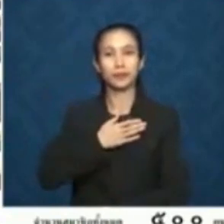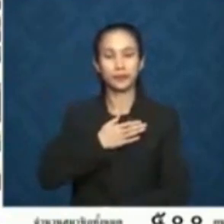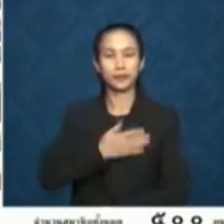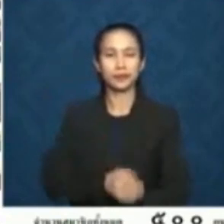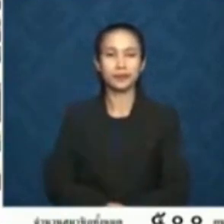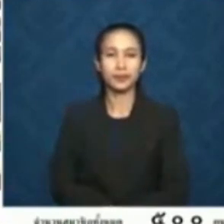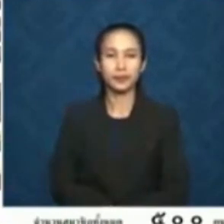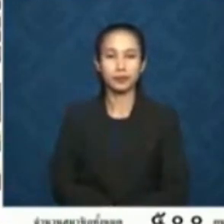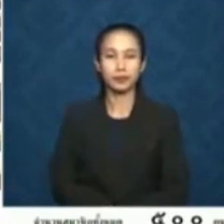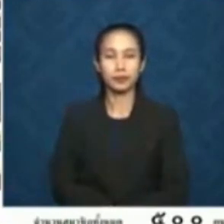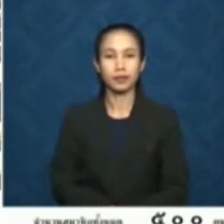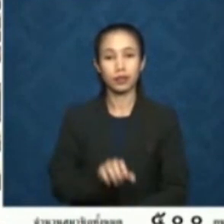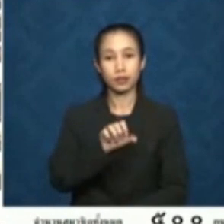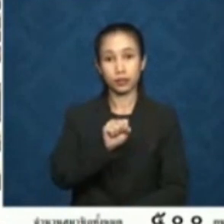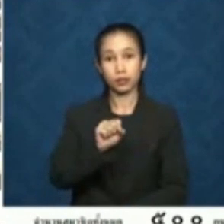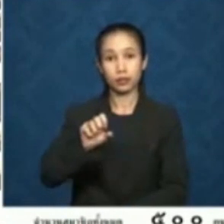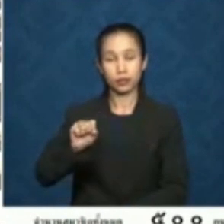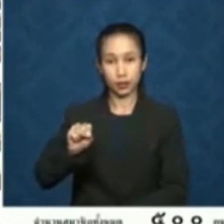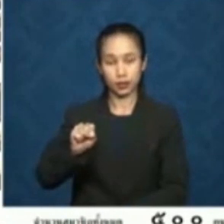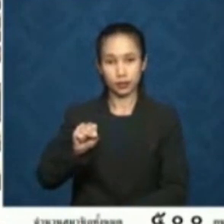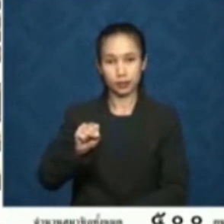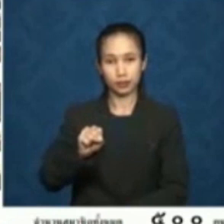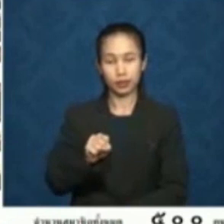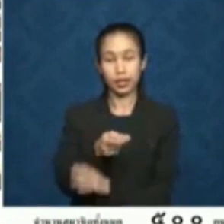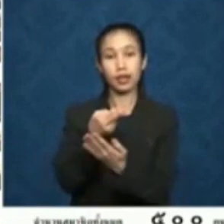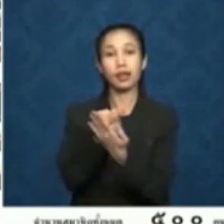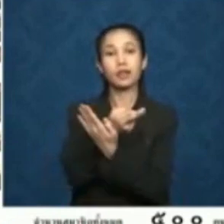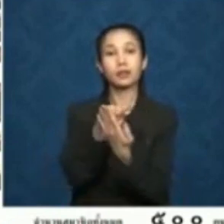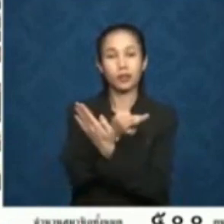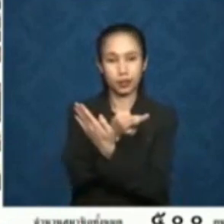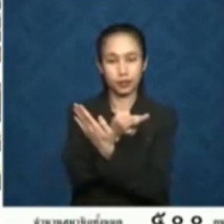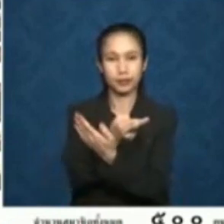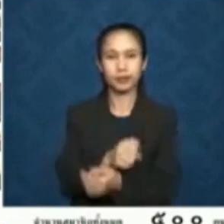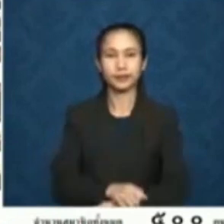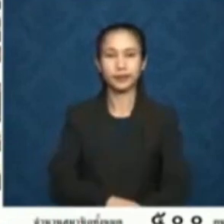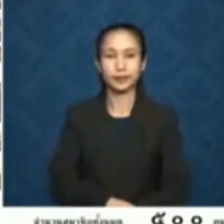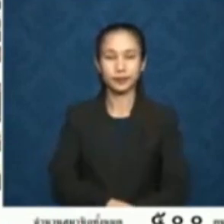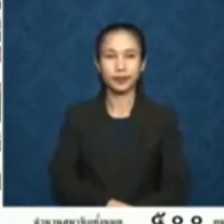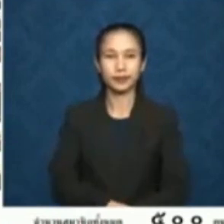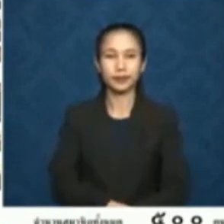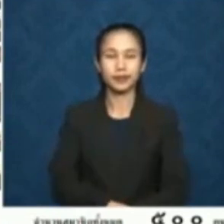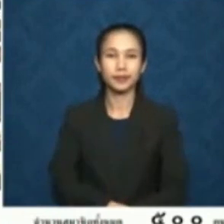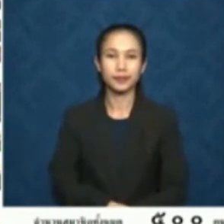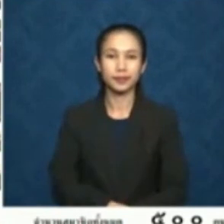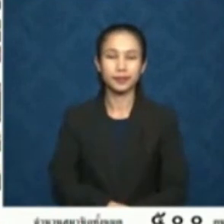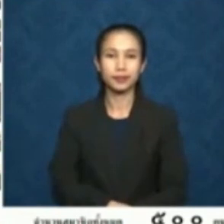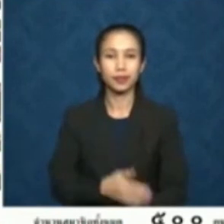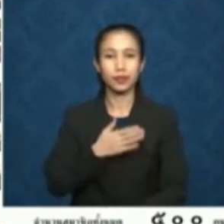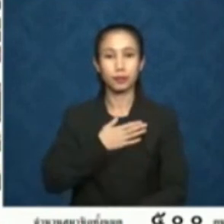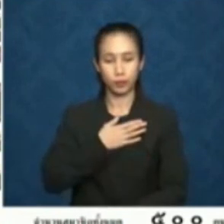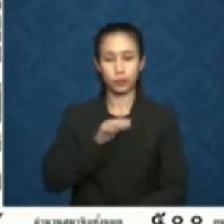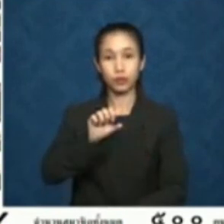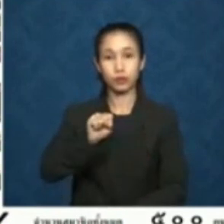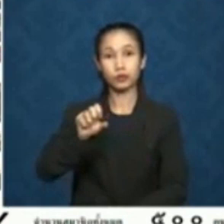อัครเดชวงศ์พิทักษ์โรจน์ครับสมาชิกสภาผู้แทนราษฎรจังหวัดราชบุรีเขต4พรรครวมไทยสร้างชาติท่านประธานครับผ